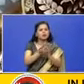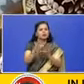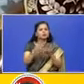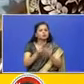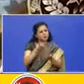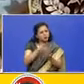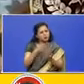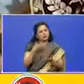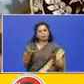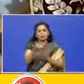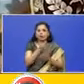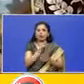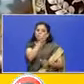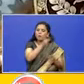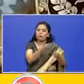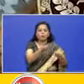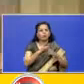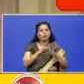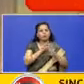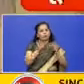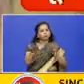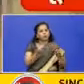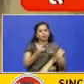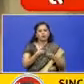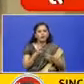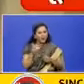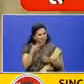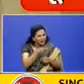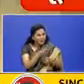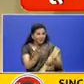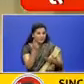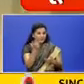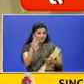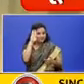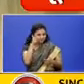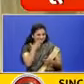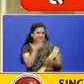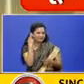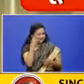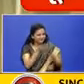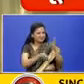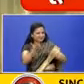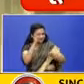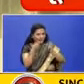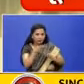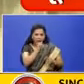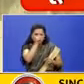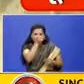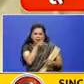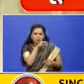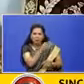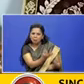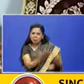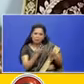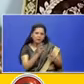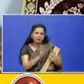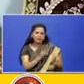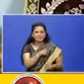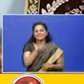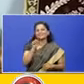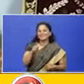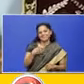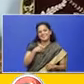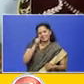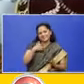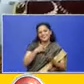का। बहुत सुविधा वहाँ पर मिल रही थी सर। और ये फौज में होने के कारण आप हिंदी भी बढ़िया बोल रही हो। हाँ, सीखा